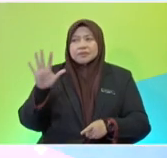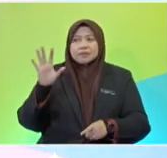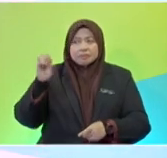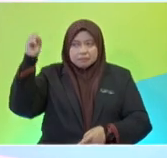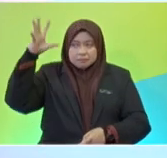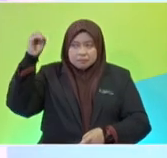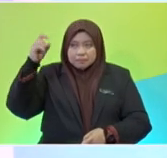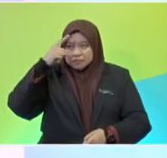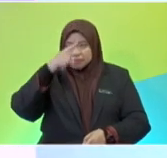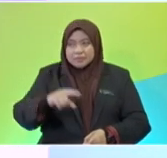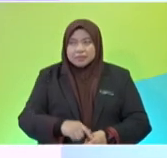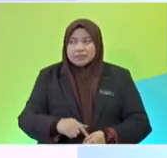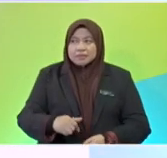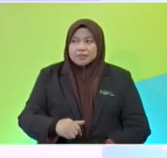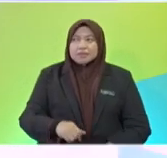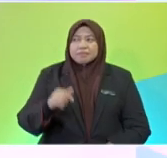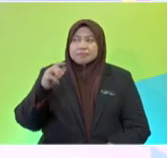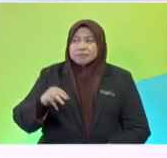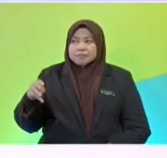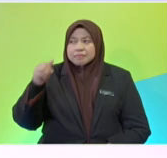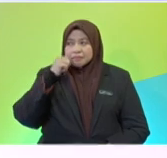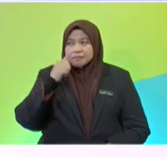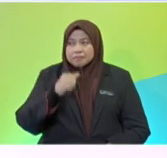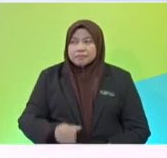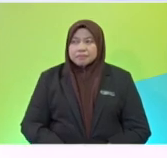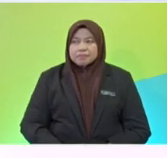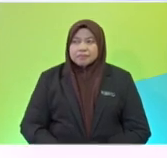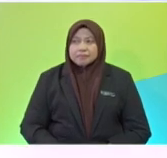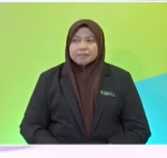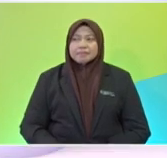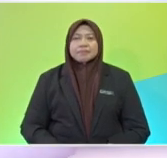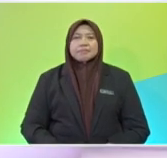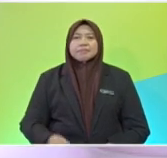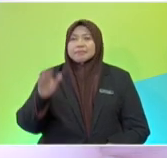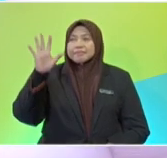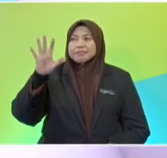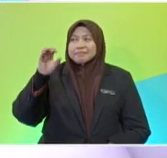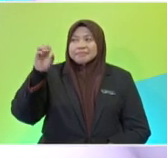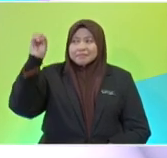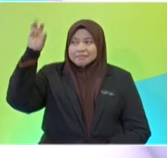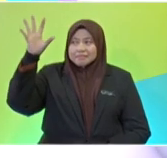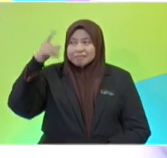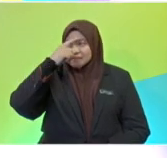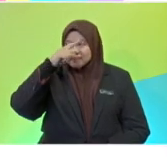Azzahra dan cantik menjadi cantik ah lima Wah juga untuk